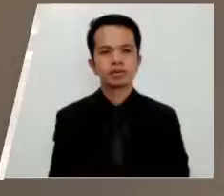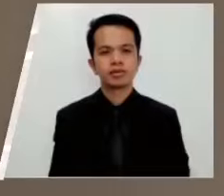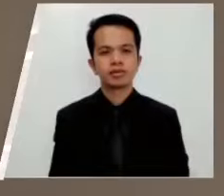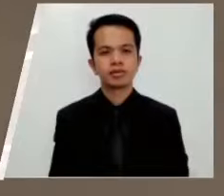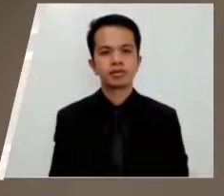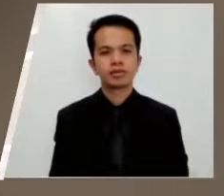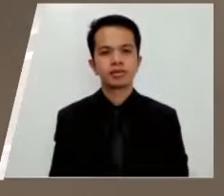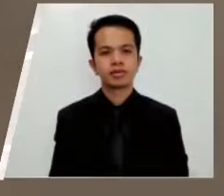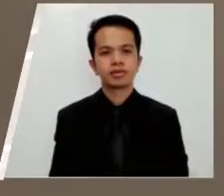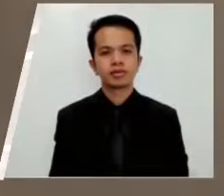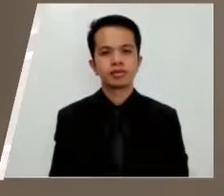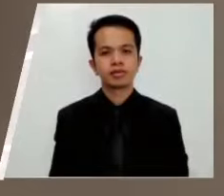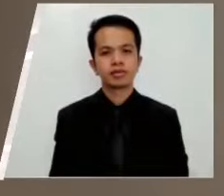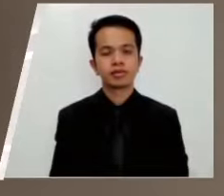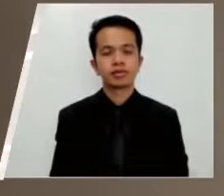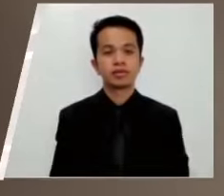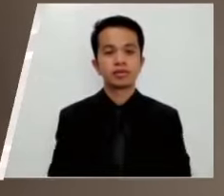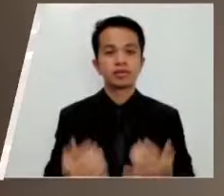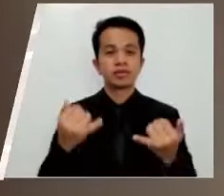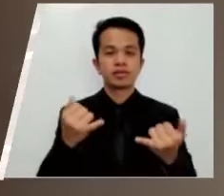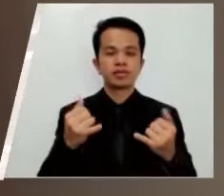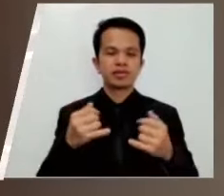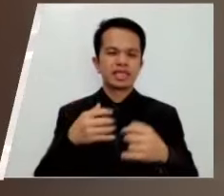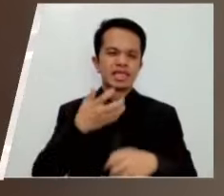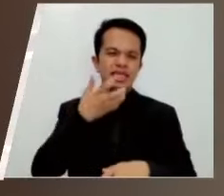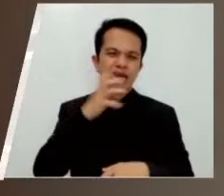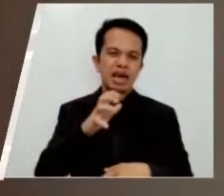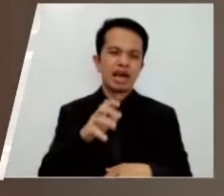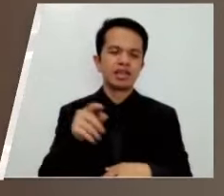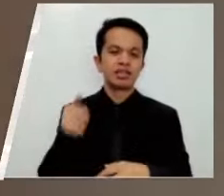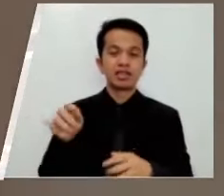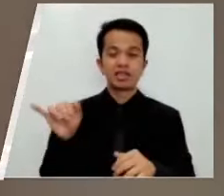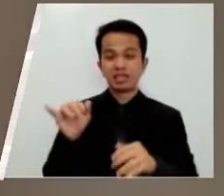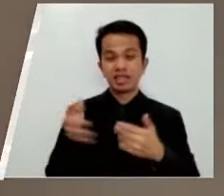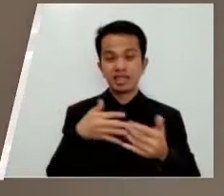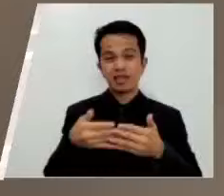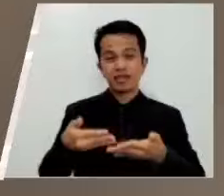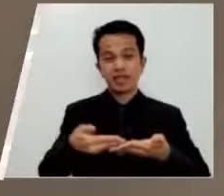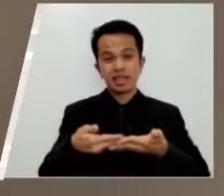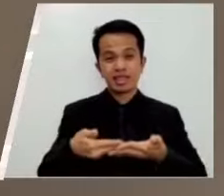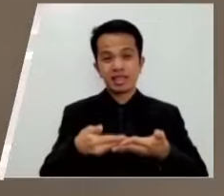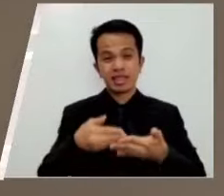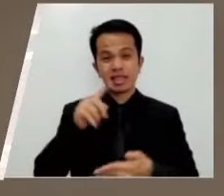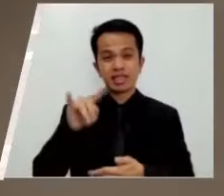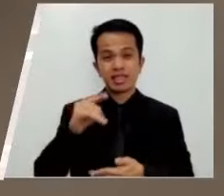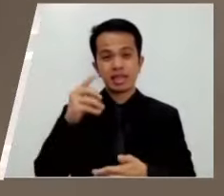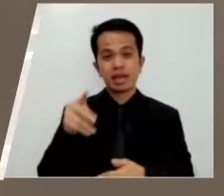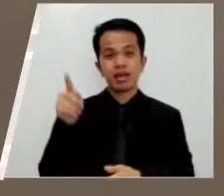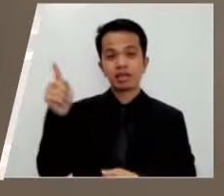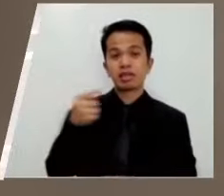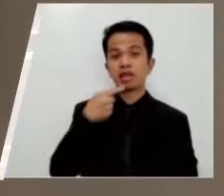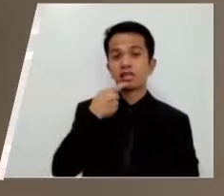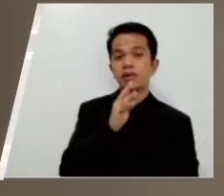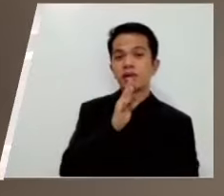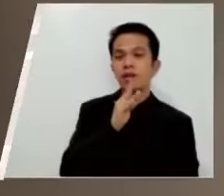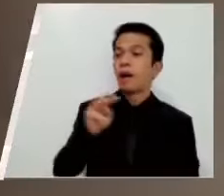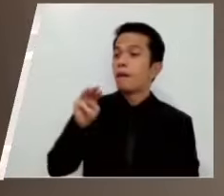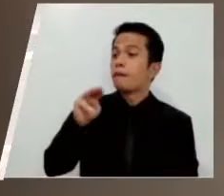Ma'am. Sa tindi ng init, kahit ang 3-month-old na si Baby Zach. Mama.